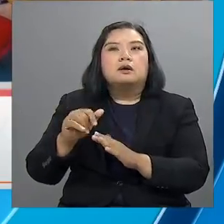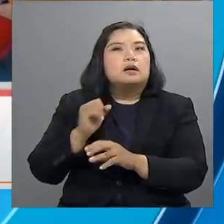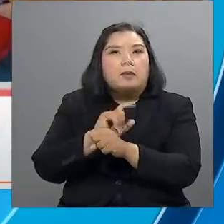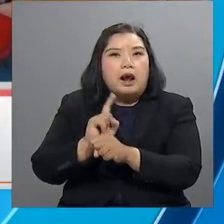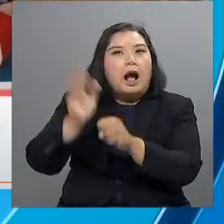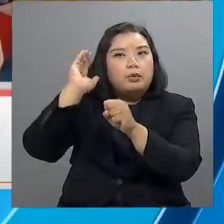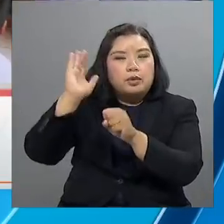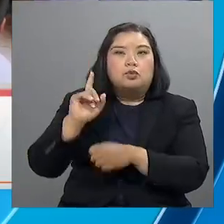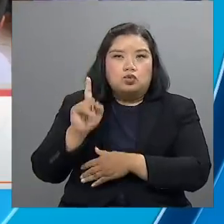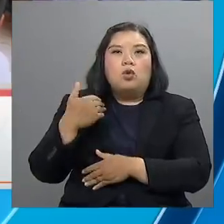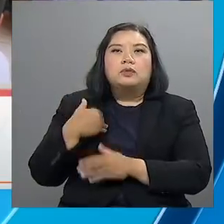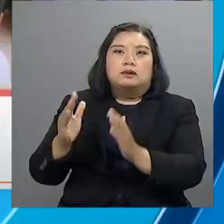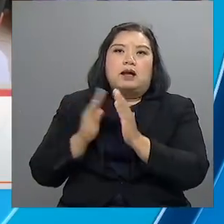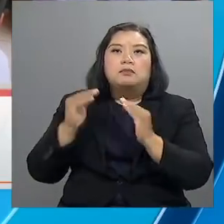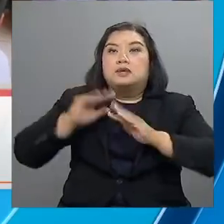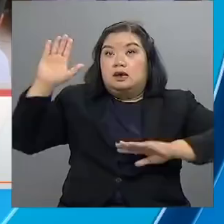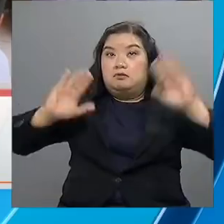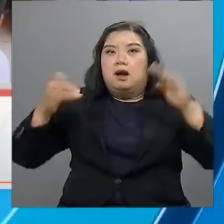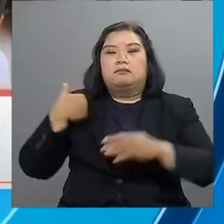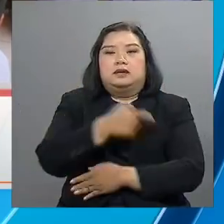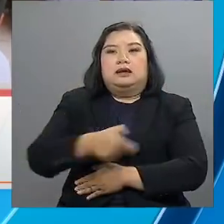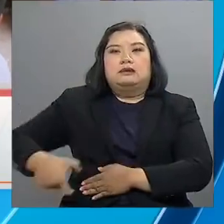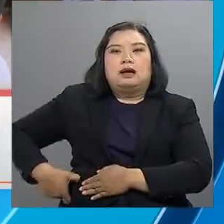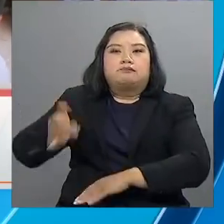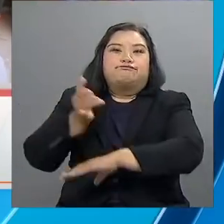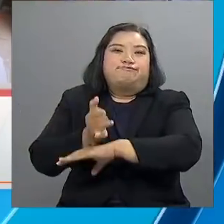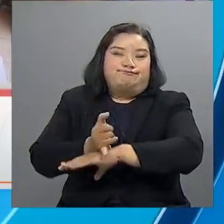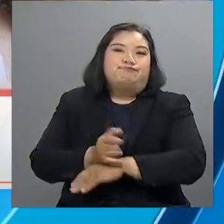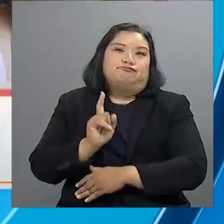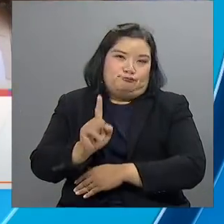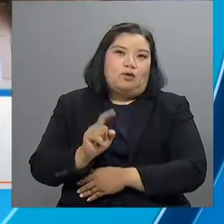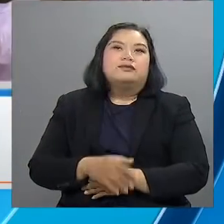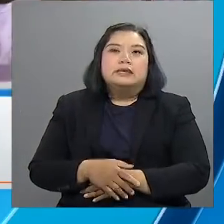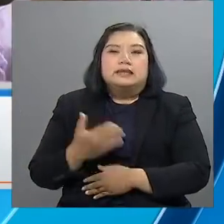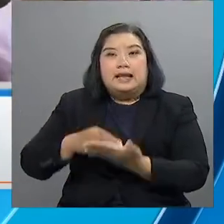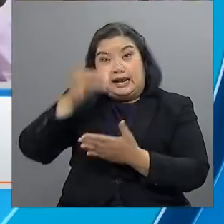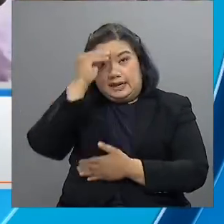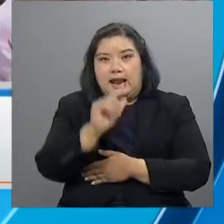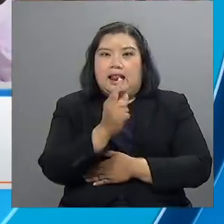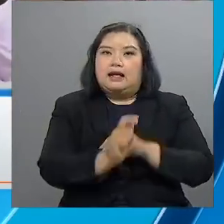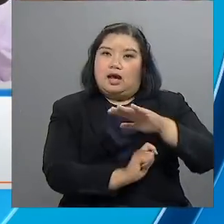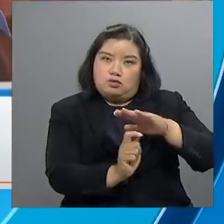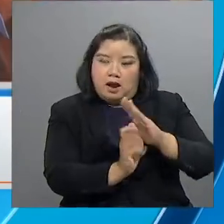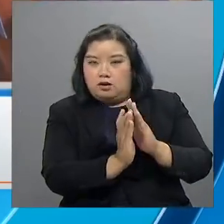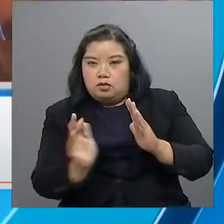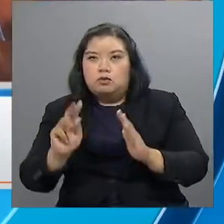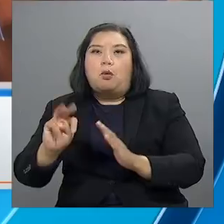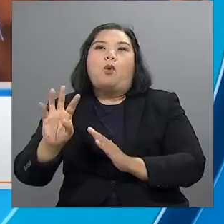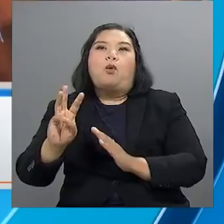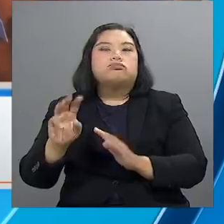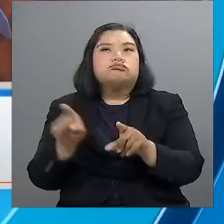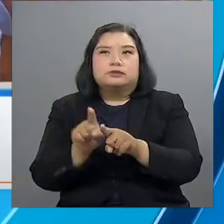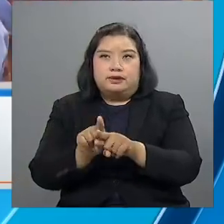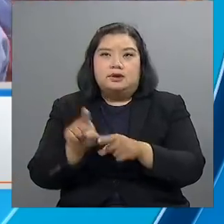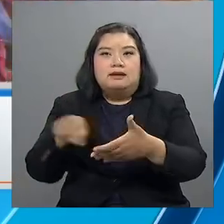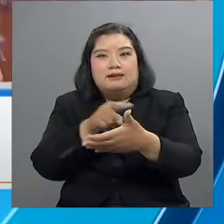ริย์ทรงเป็นประมุขนะคะจึงให้นักเรียนตั้งแต่ระดับชั้นอนุบาลไปจนถึงมัธยมต้นก็มีสิทธิ์ที่จะเลือกตั้งในครั้งนี้ด้วย ต้องปลูกฝังเรื่